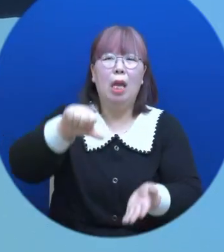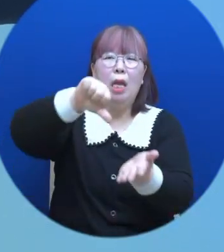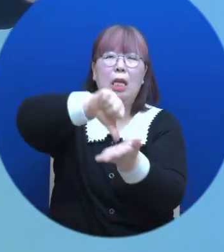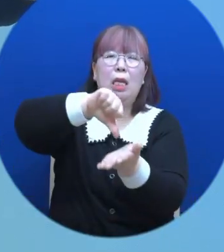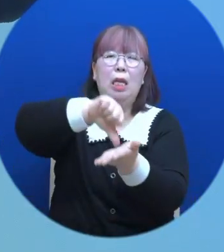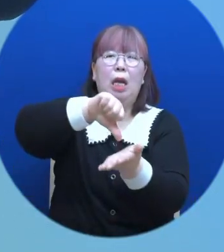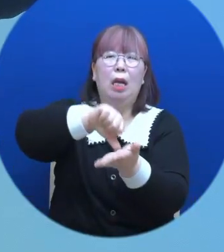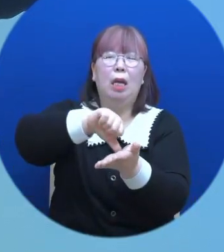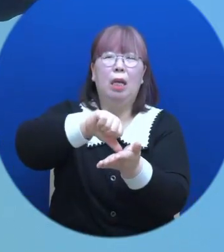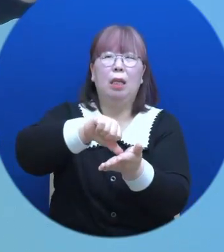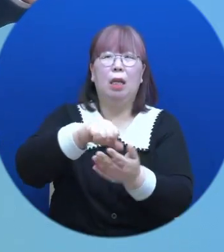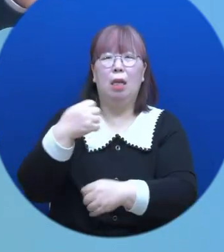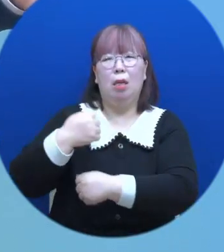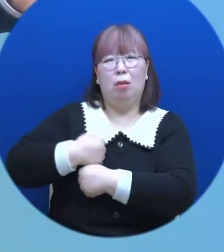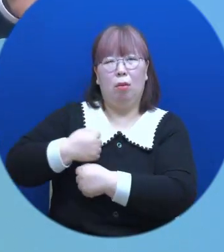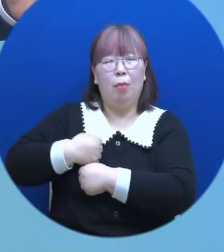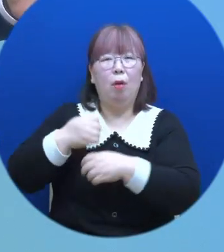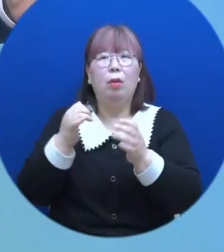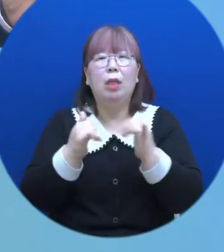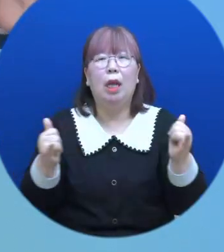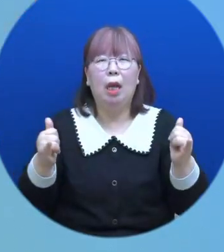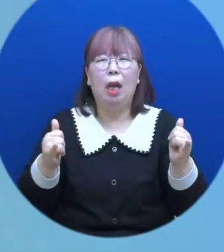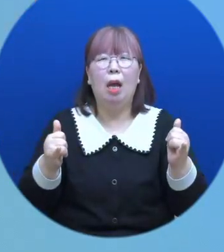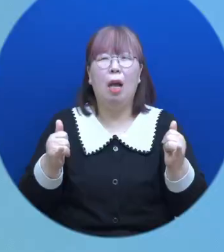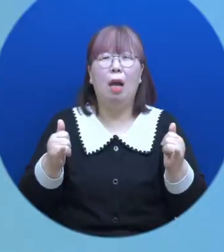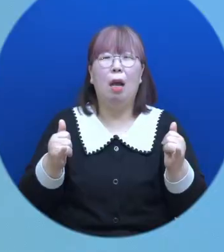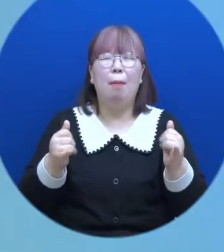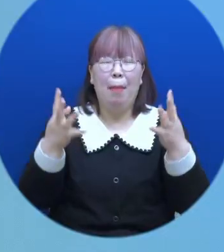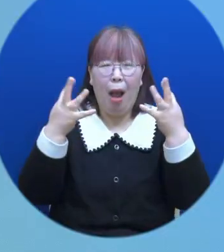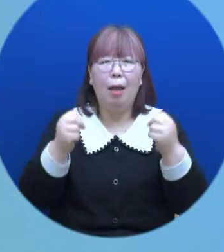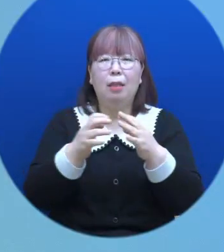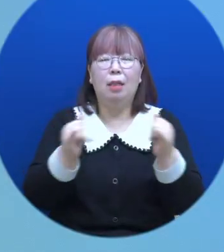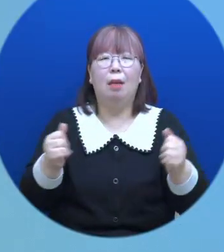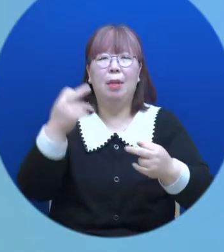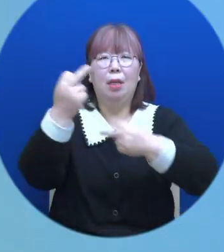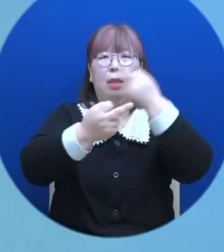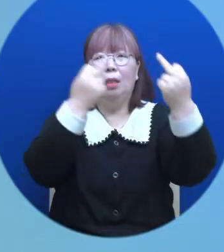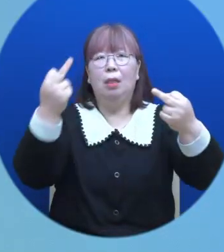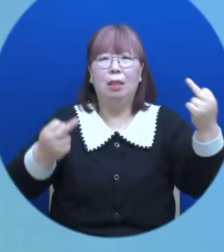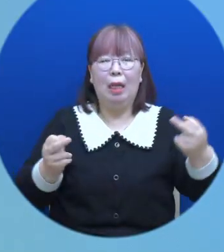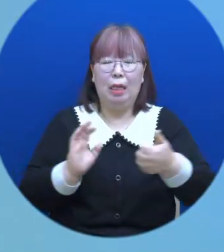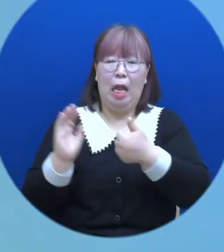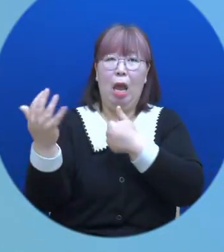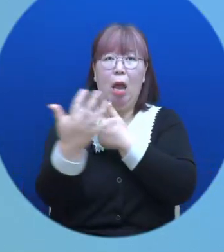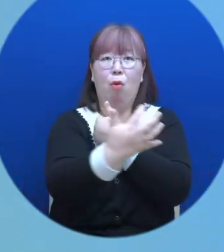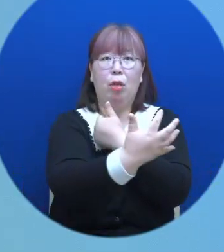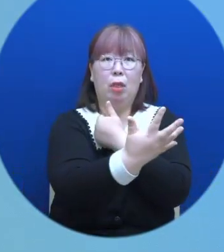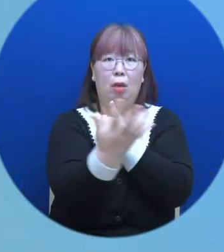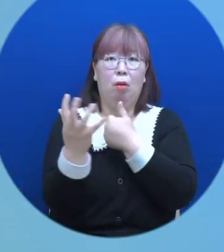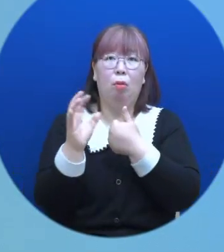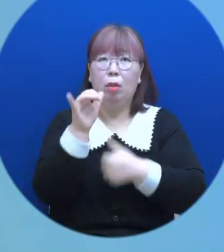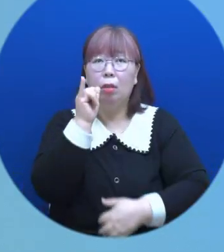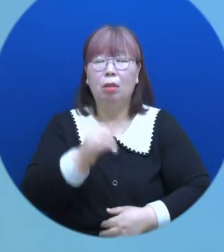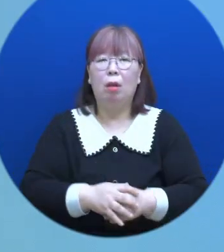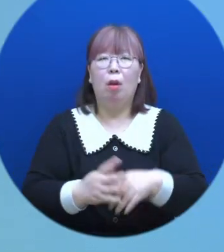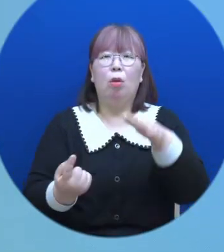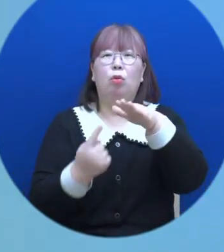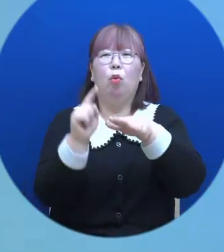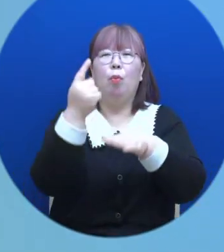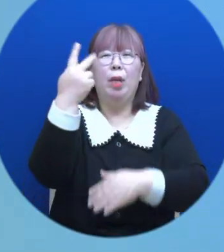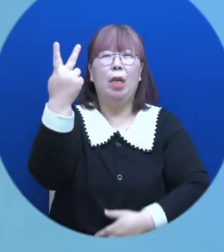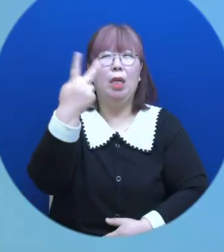혁명 수비대가 수천 명이 그 산을 에워쌌잖아요. 해발